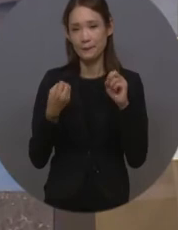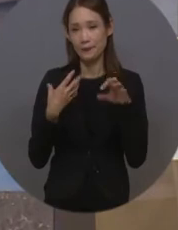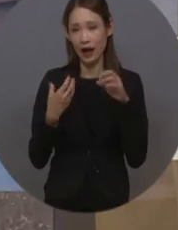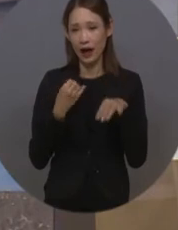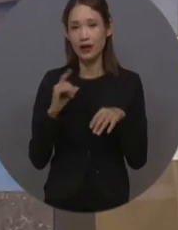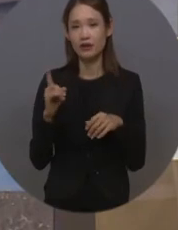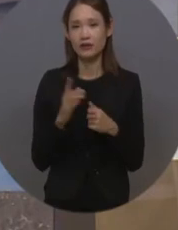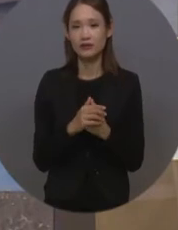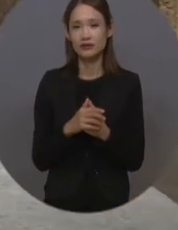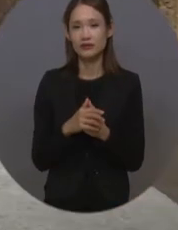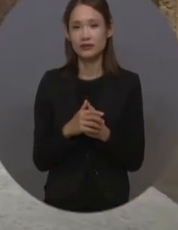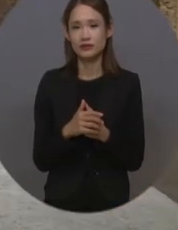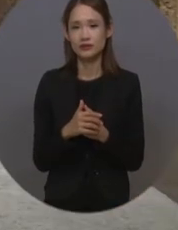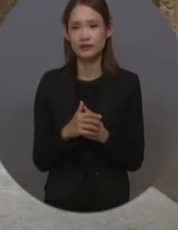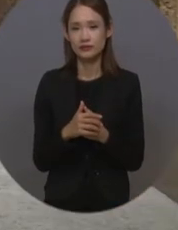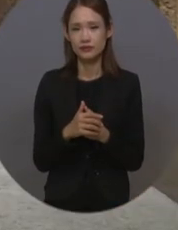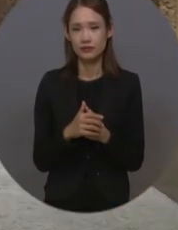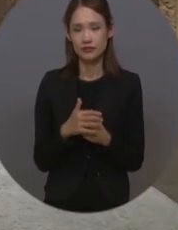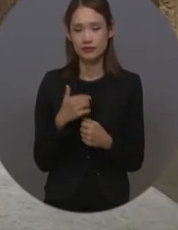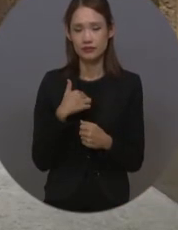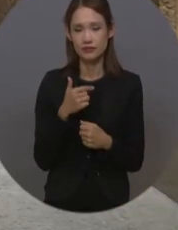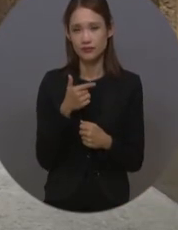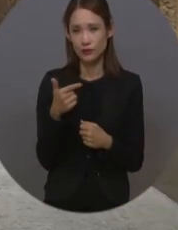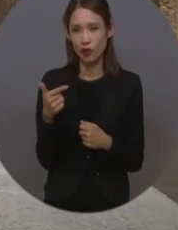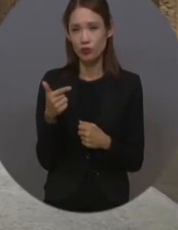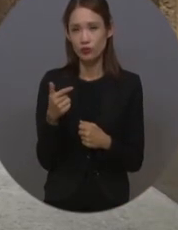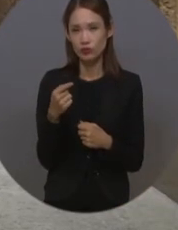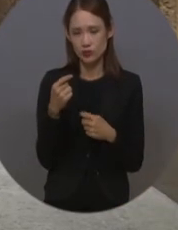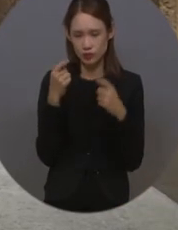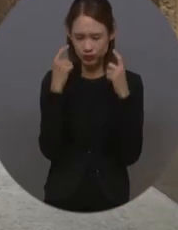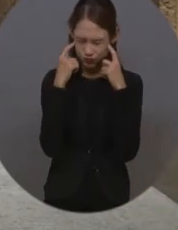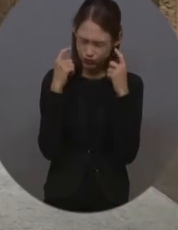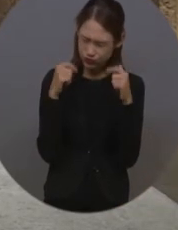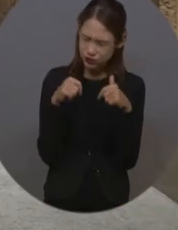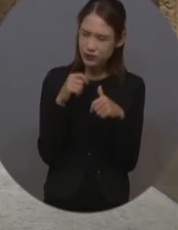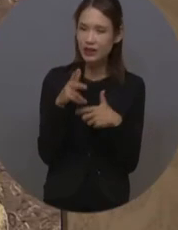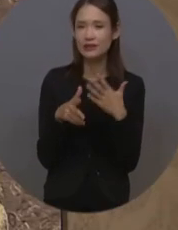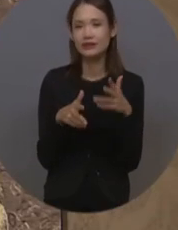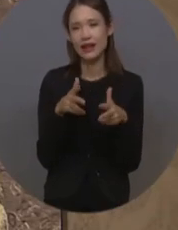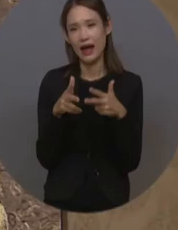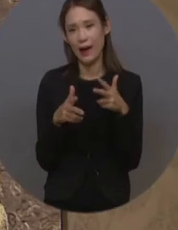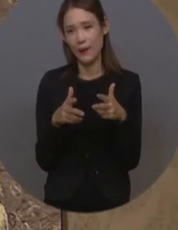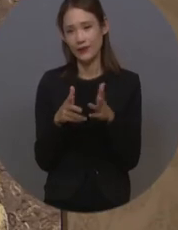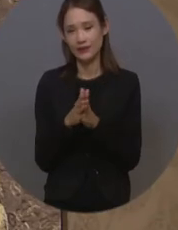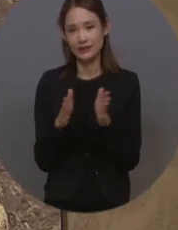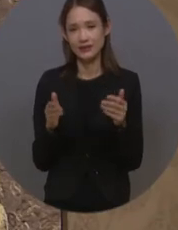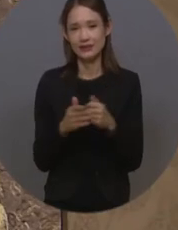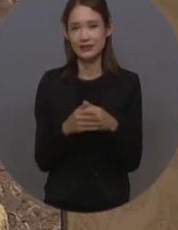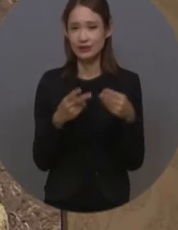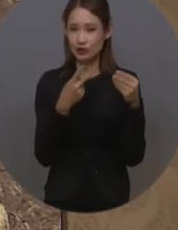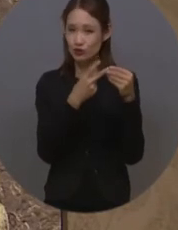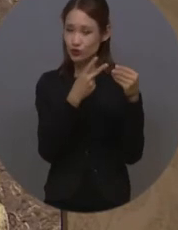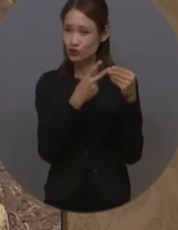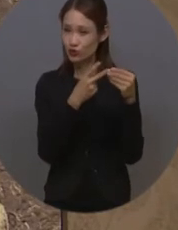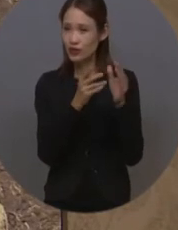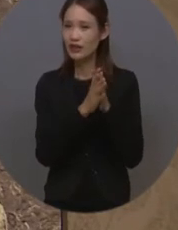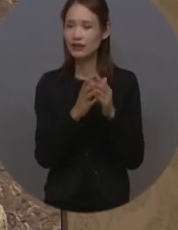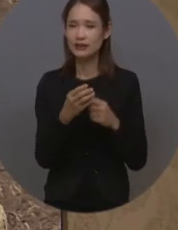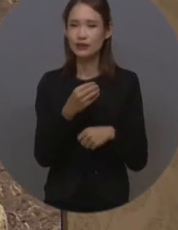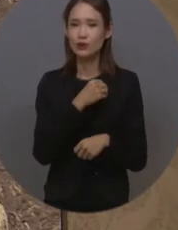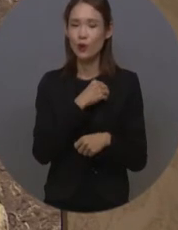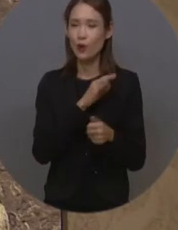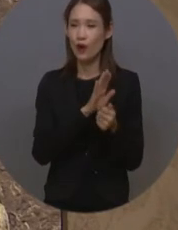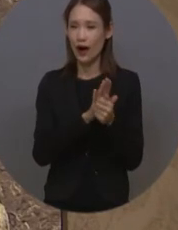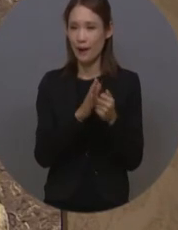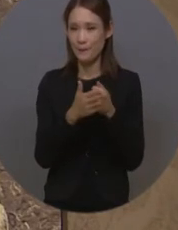좀 어땠나요? 저희가 이제 아주 미련스러운 사업을 시작을 한 거예요. 예. 시즌2를 시작하면서 우리 조합원